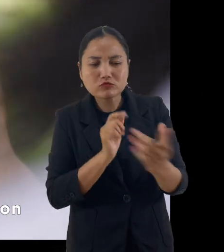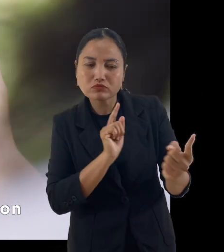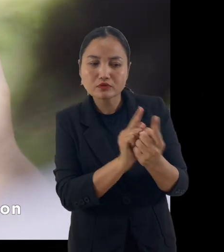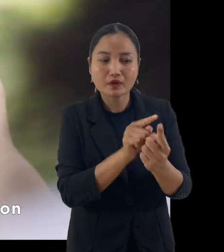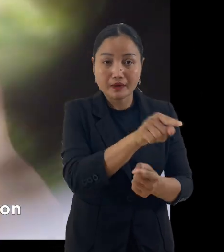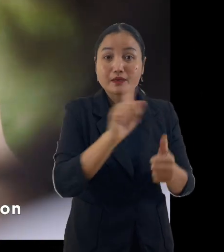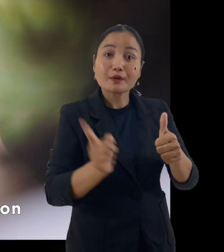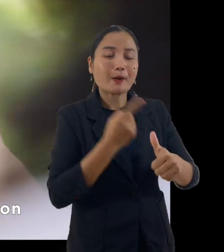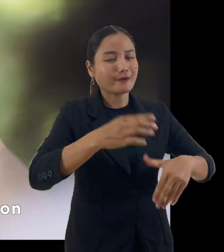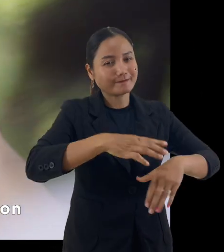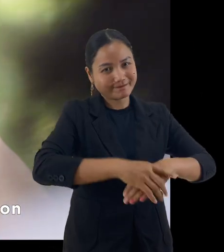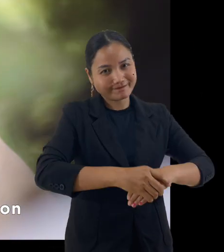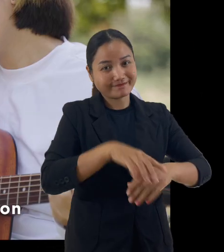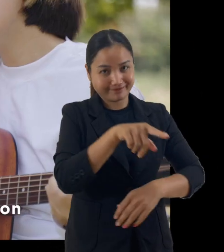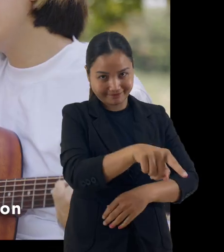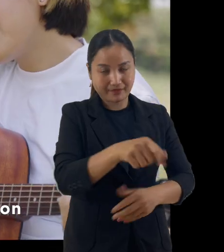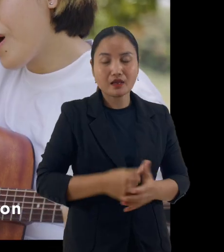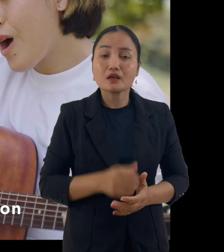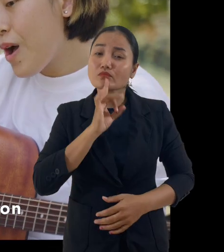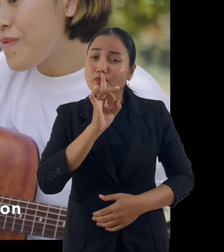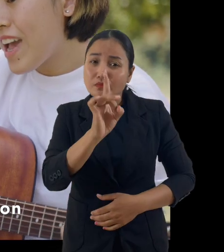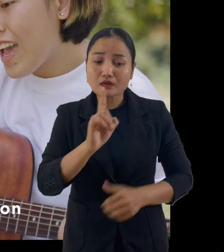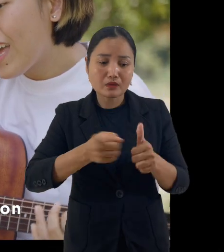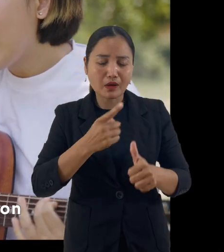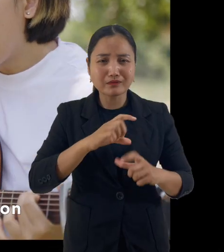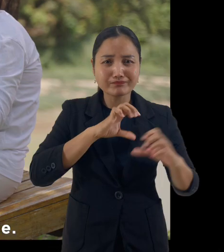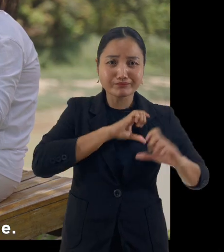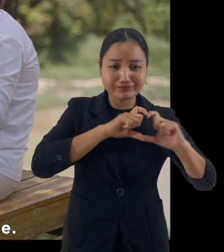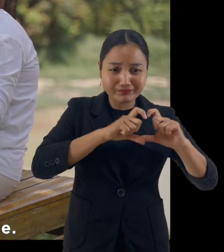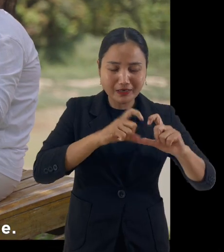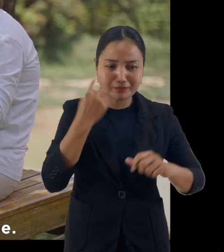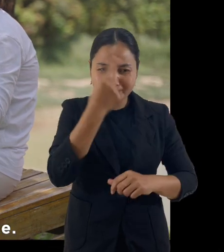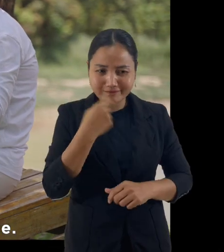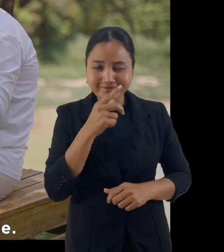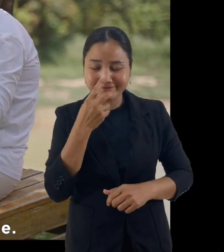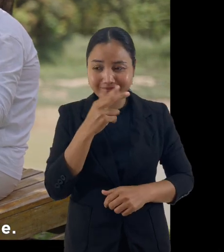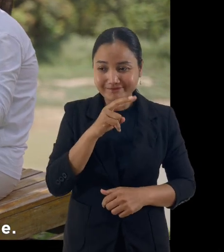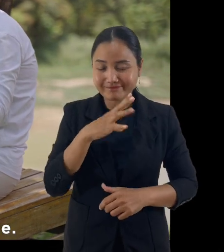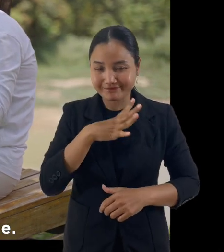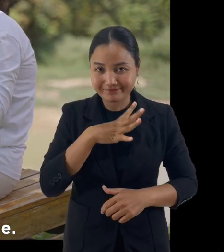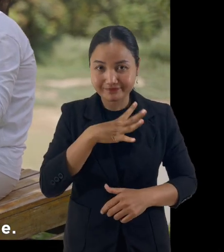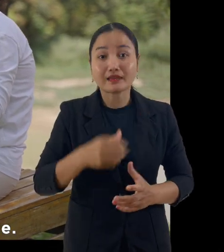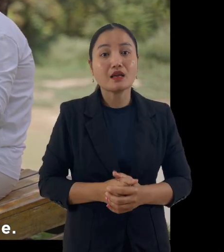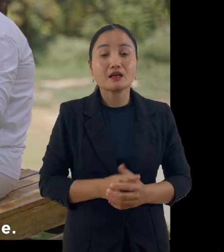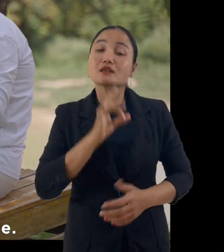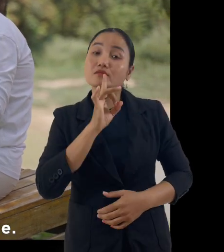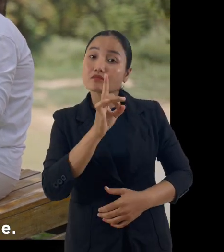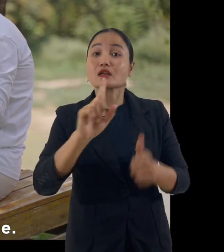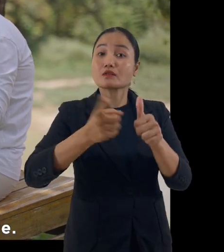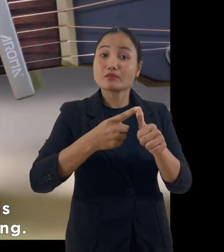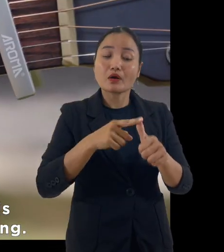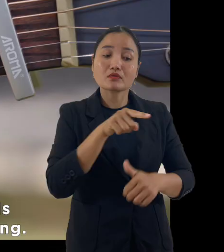អញ្ចឹងហើយក៏បាននៅគេទៅជីកត្រហើយពេលហ្នឹងក៏បានកាន់ដៃគ្នាលើកដំបូងដែរពេលដែលជួបគាត់ហ្នឹងគឺភ័យមែនតើសម្បីតែមុខគាត់ក៏ខ្ញុំអត់ហ៊ានមើល